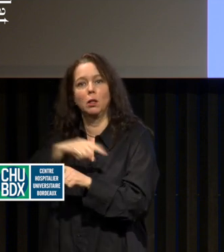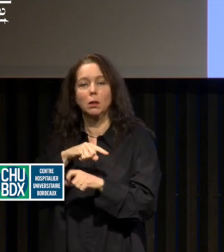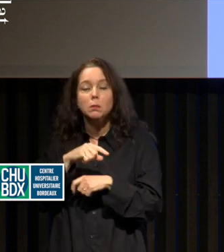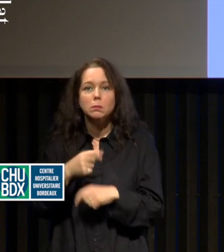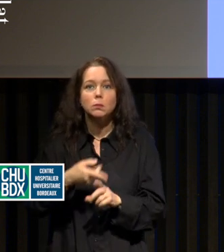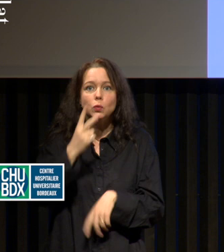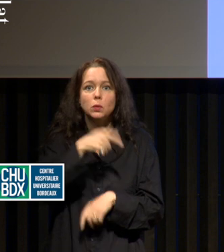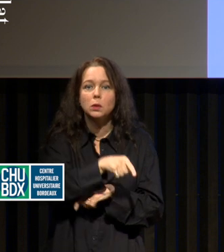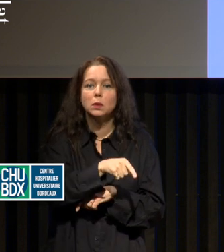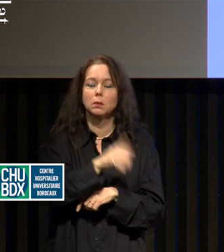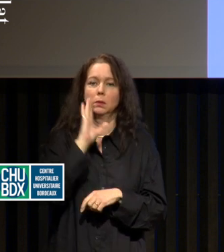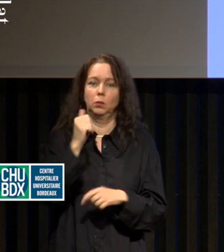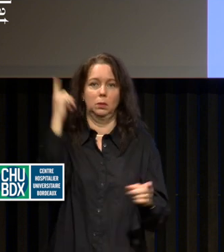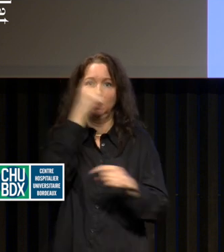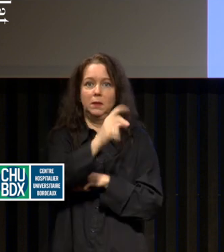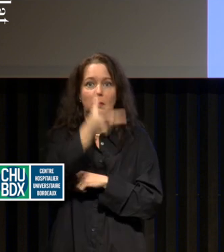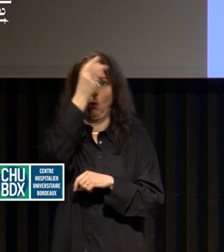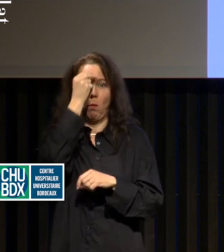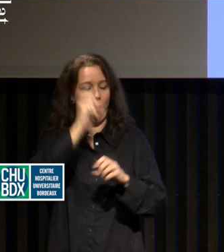difficile à comprendre et c'est difficile à expliquer.